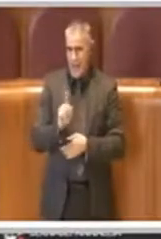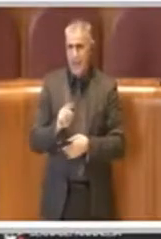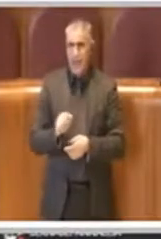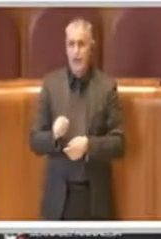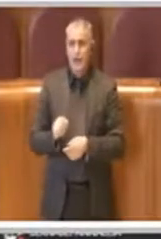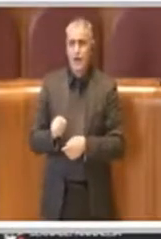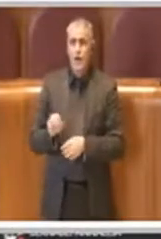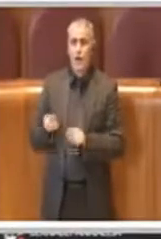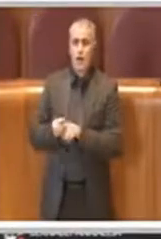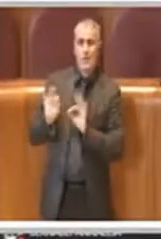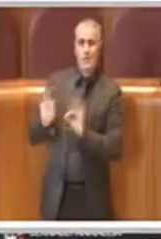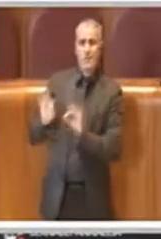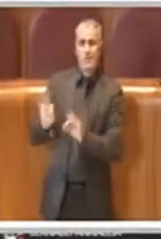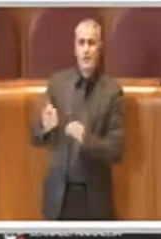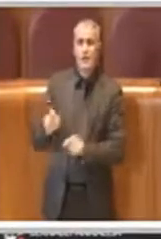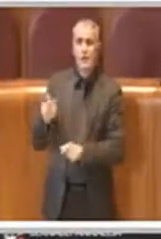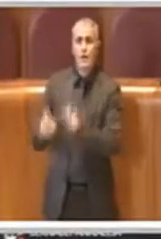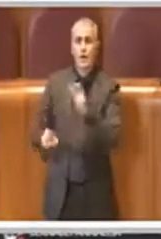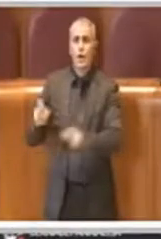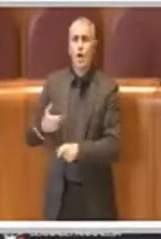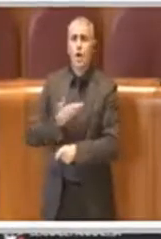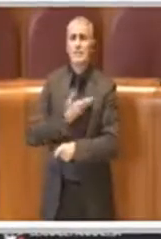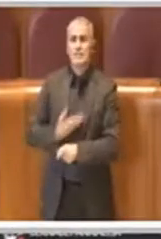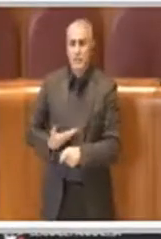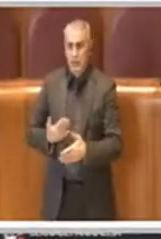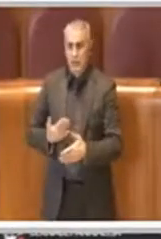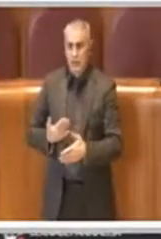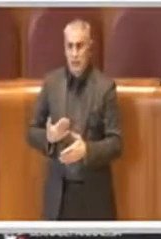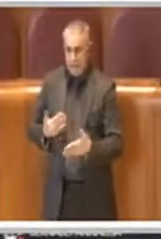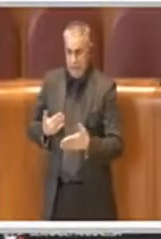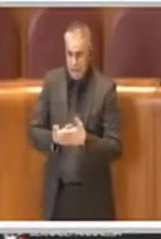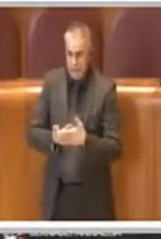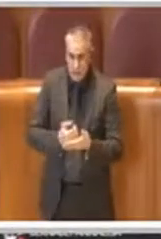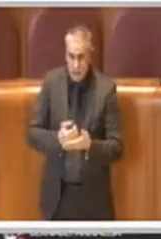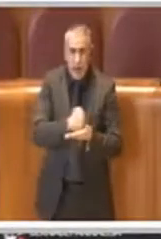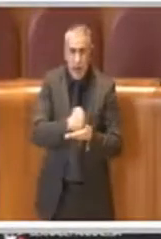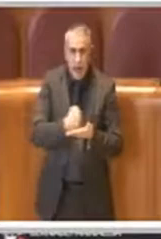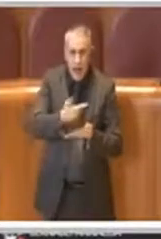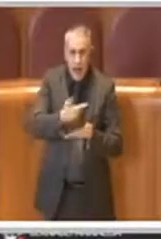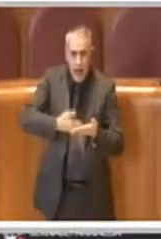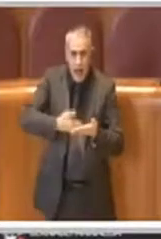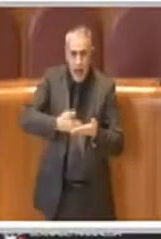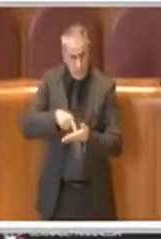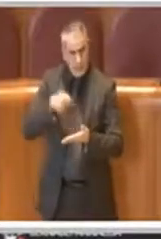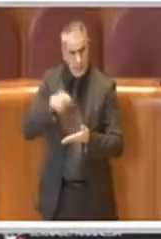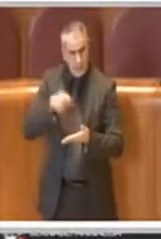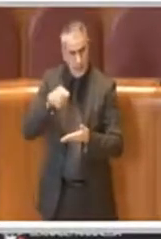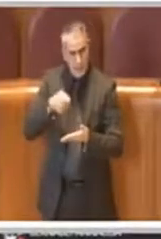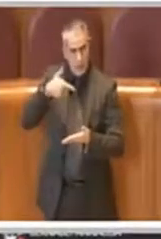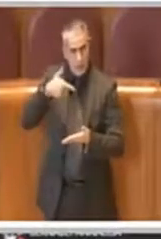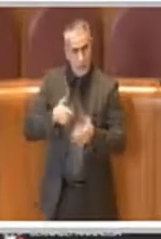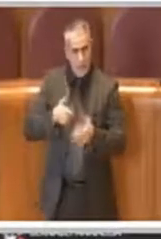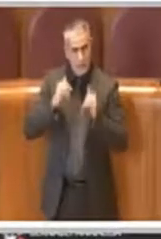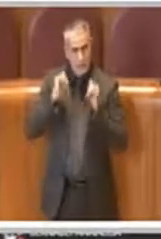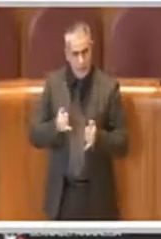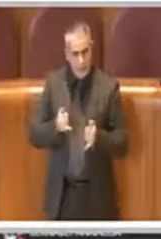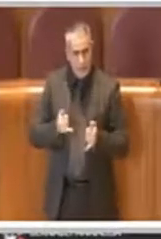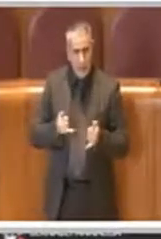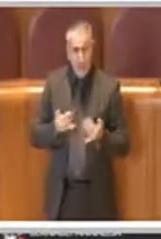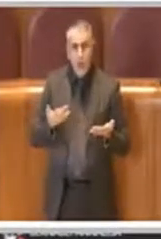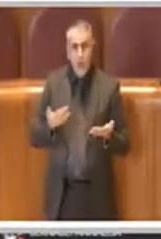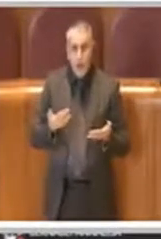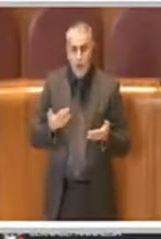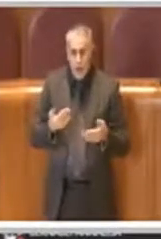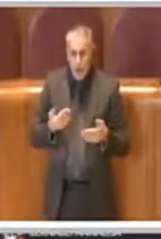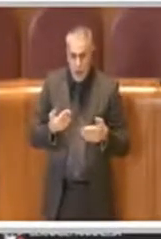consiglieri che si sono ritrovati a esaminare degli atti importantissimi in qualche